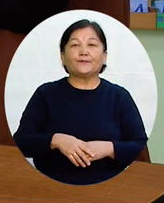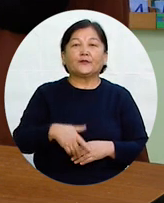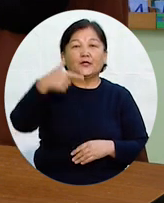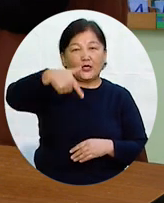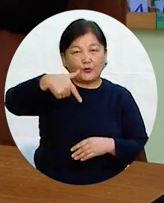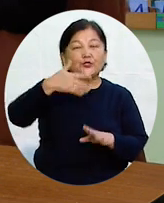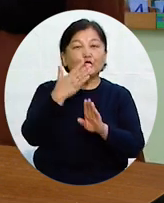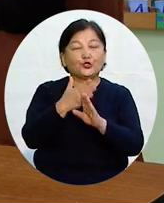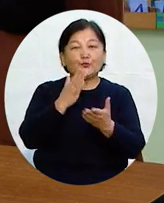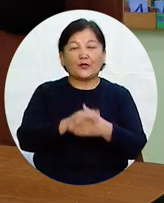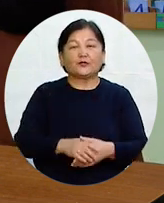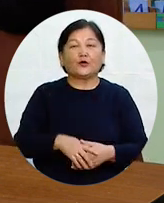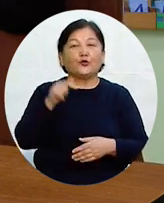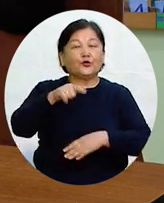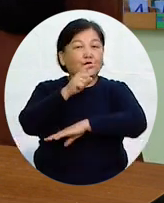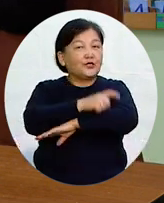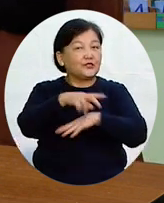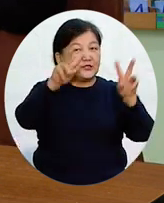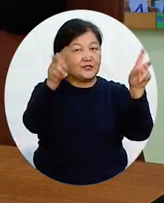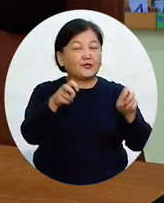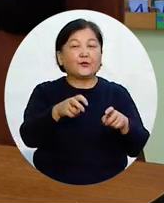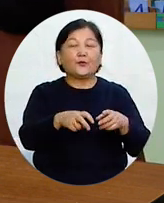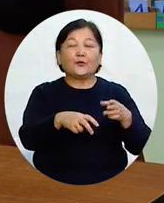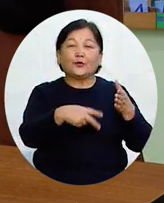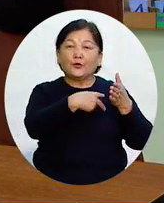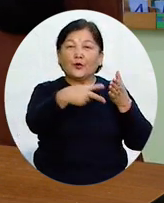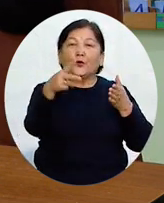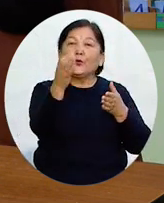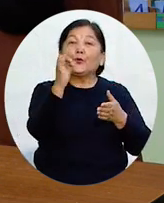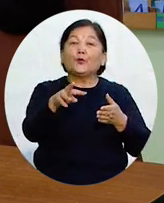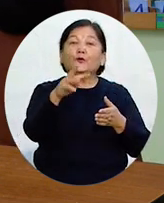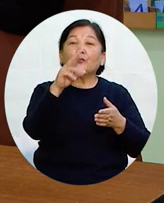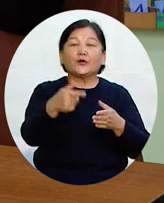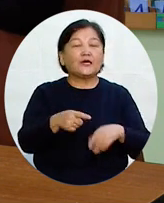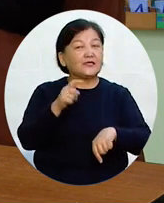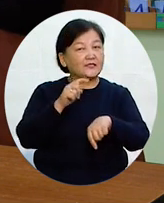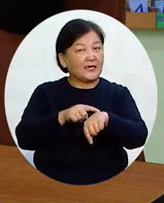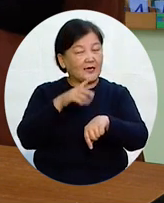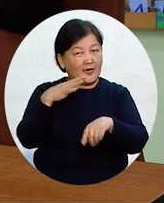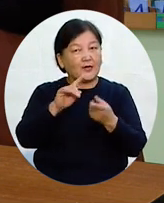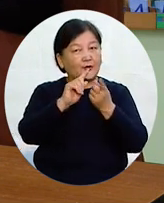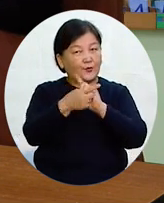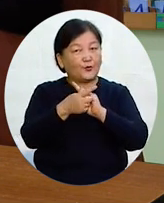За өнөөдрийн хичээлийн сэдэв үйл үгийг цагаар төгсөх нөхцлөөр хувилгах.